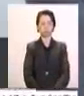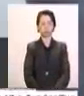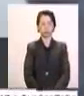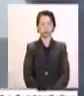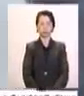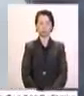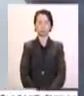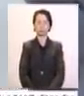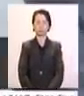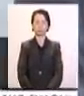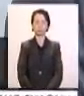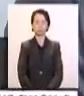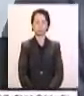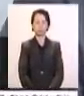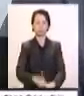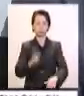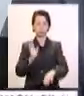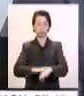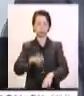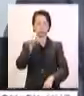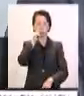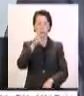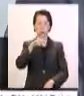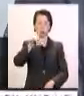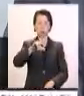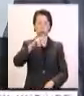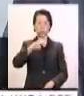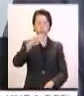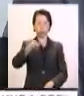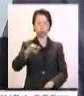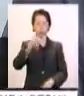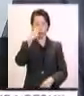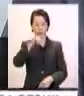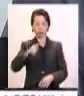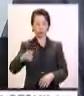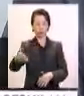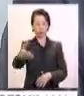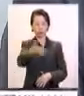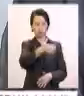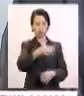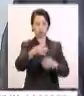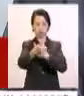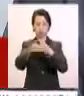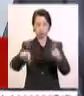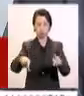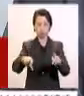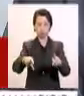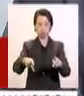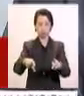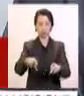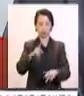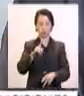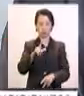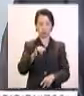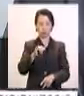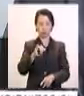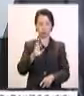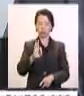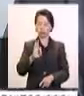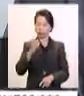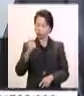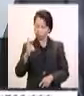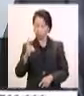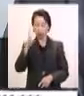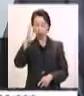Dipanggil Kedah LHF Integrated Agro Fisheries Development atau KIFD, KIFD, yang